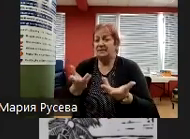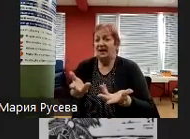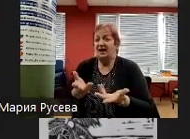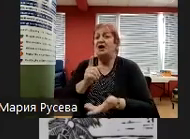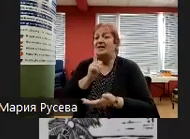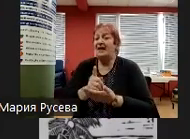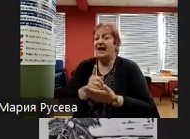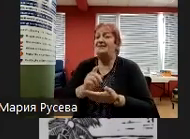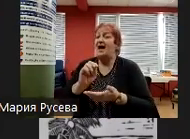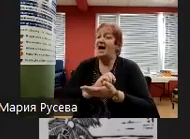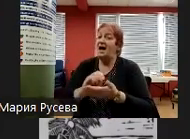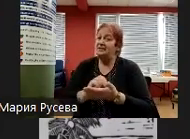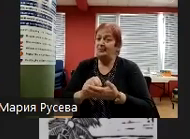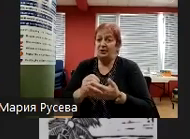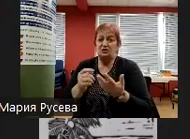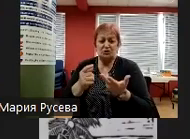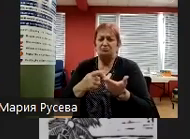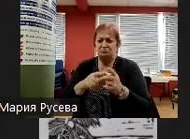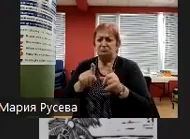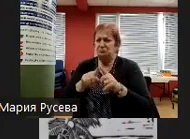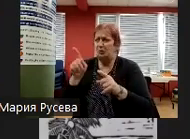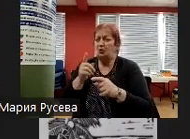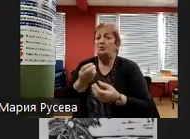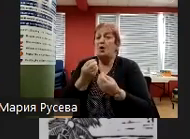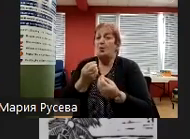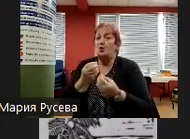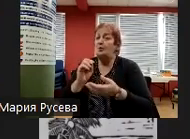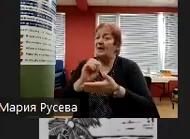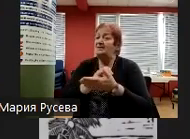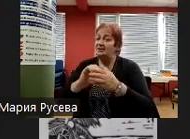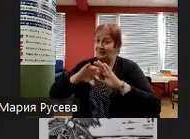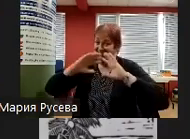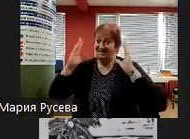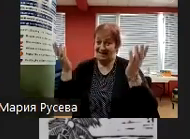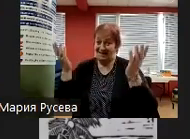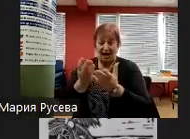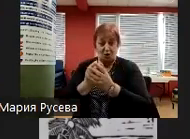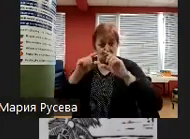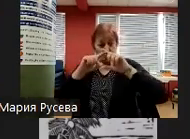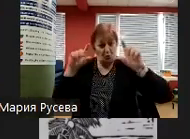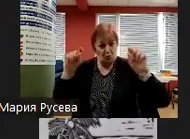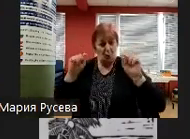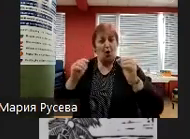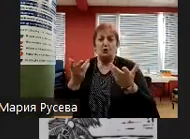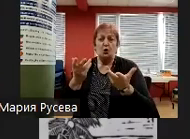да пишете нещо подобно, е по-добре да се изпише цялото, отколкото с абревиатура.